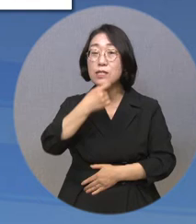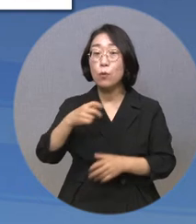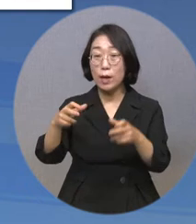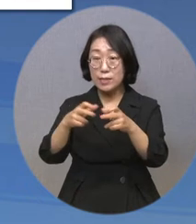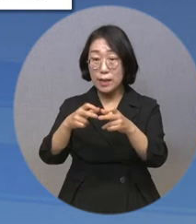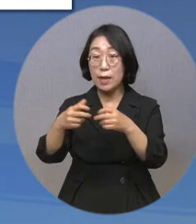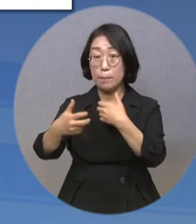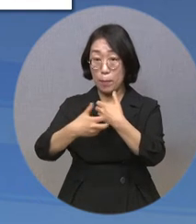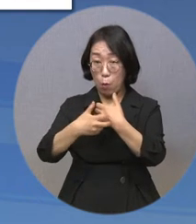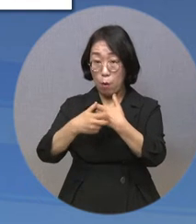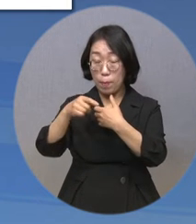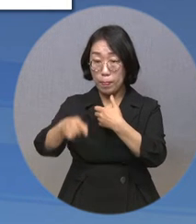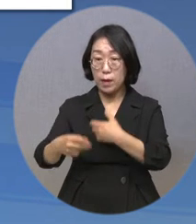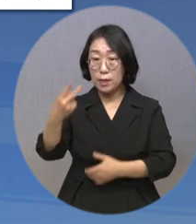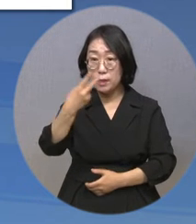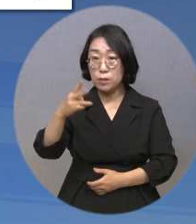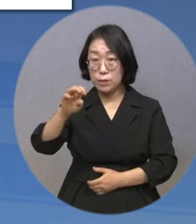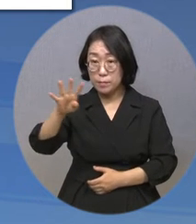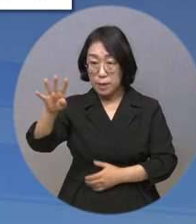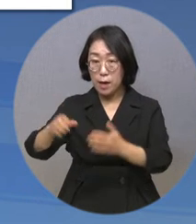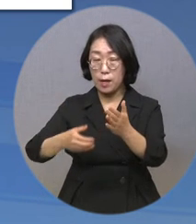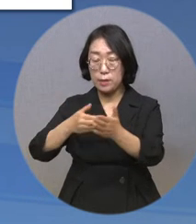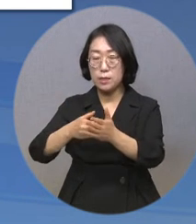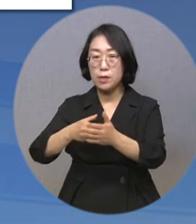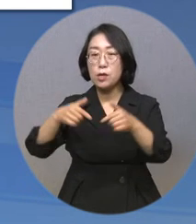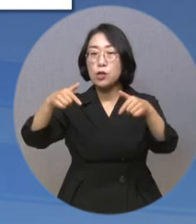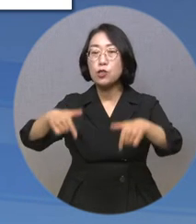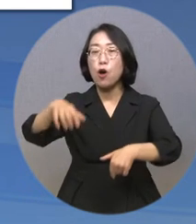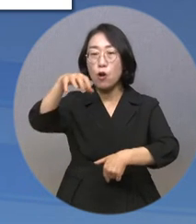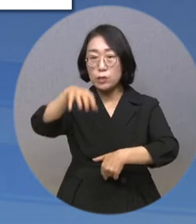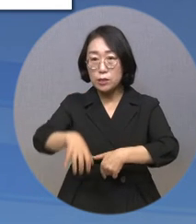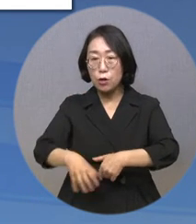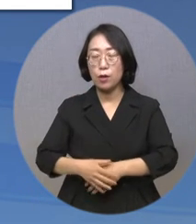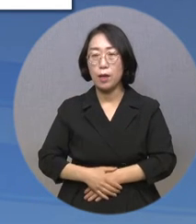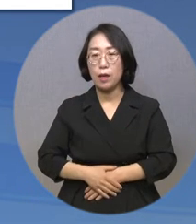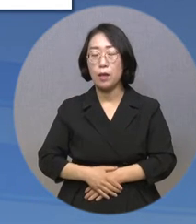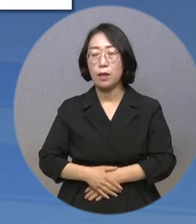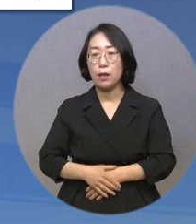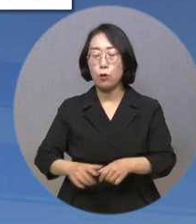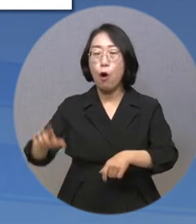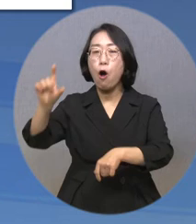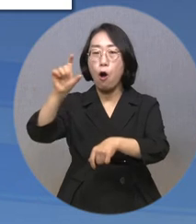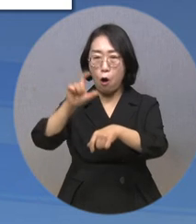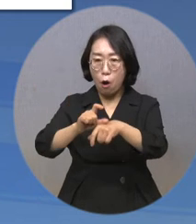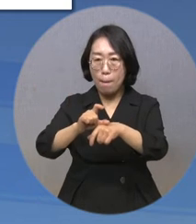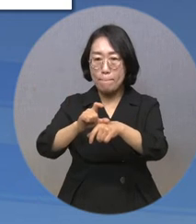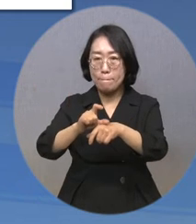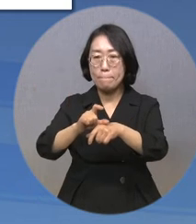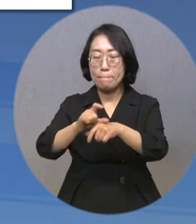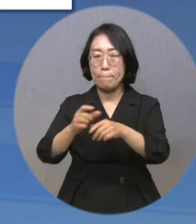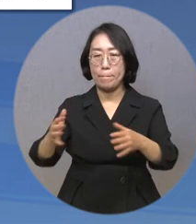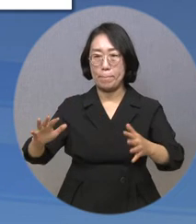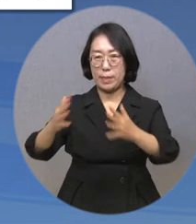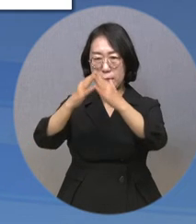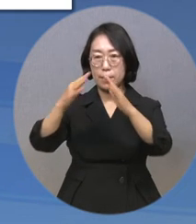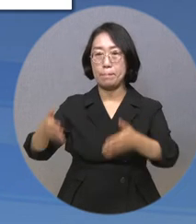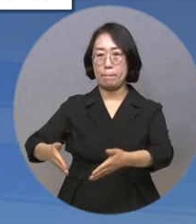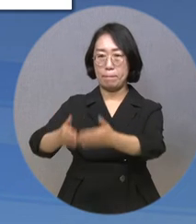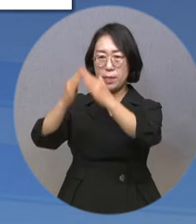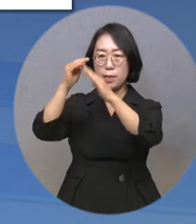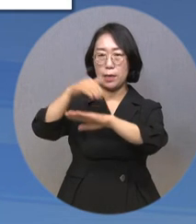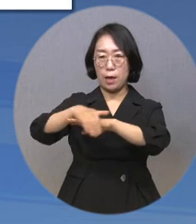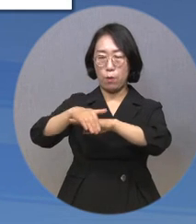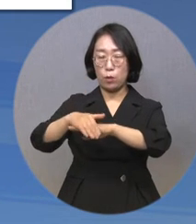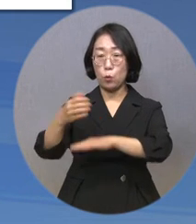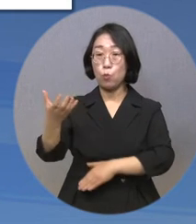치과병원은 2024년까지 서남권에 950억 원을 투입해 한 곳을 추가로 설립합니다. 또한